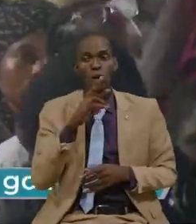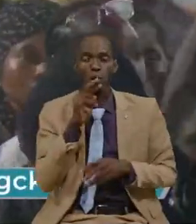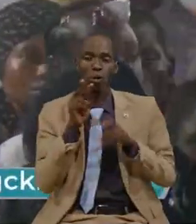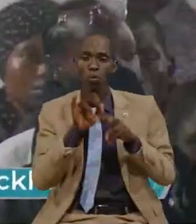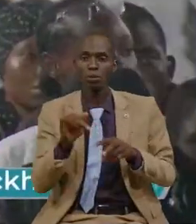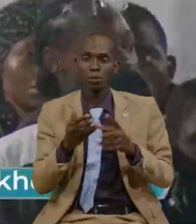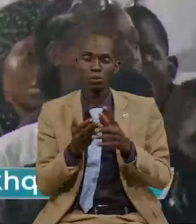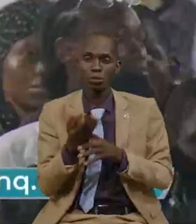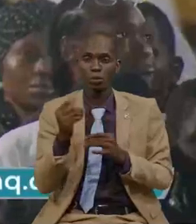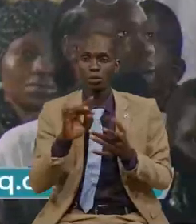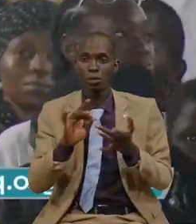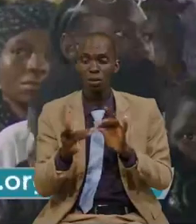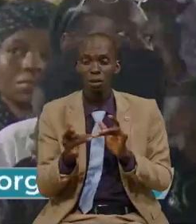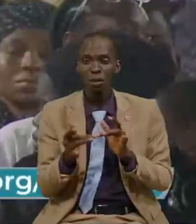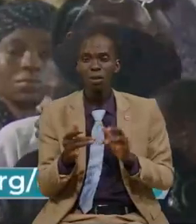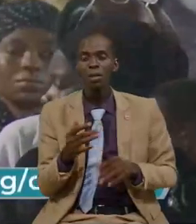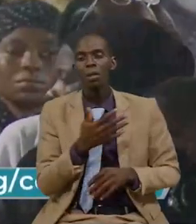Pour ceux qui sont en ligne,